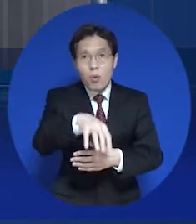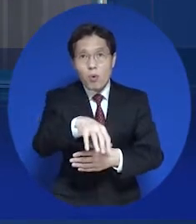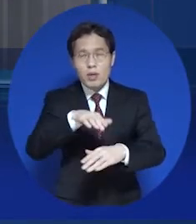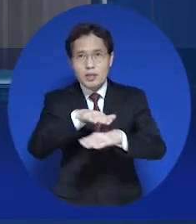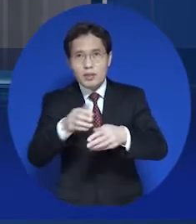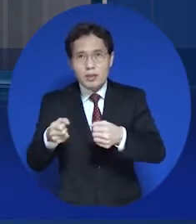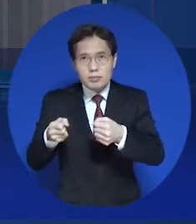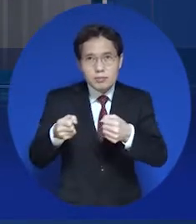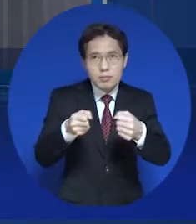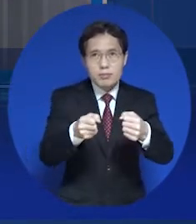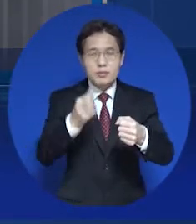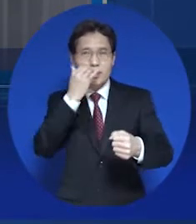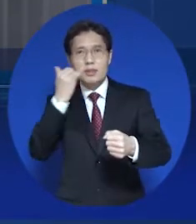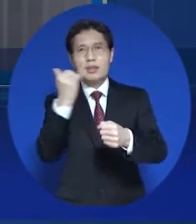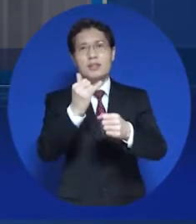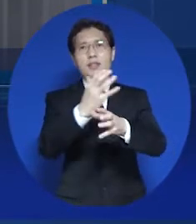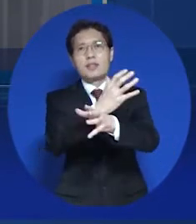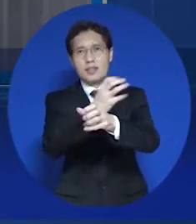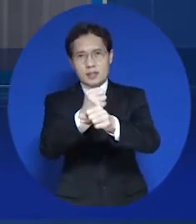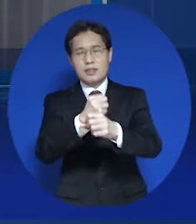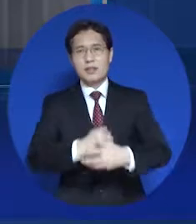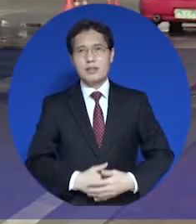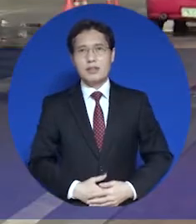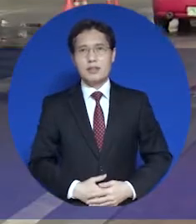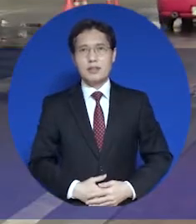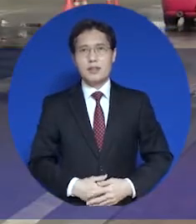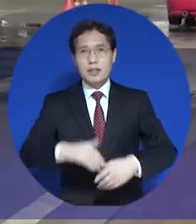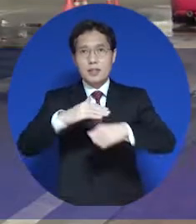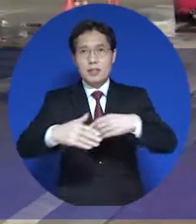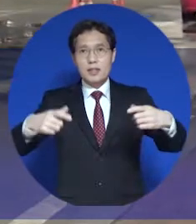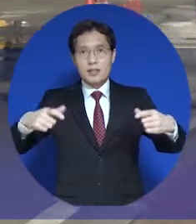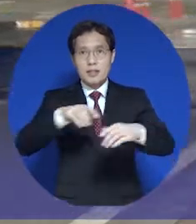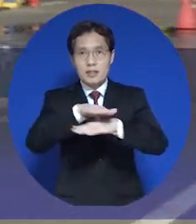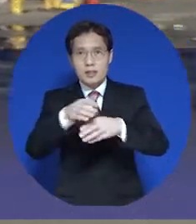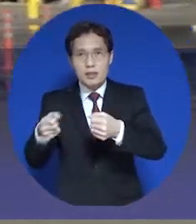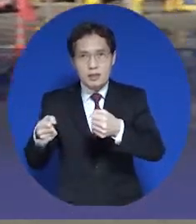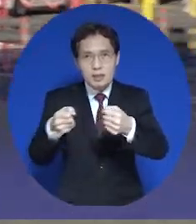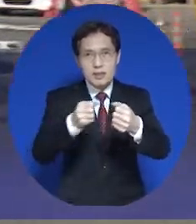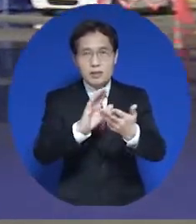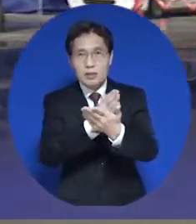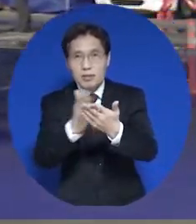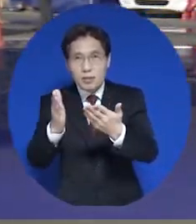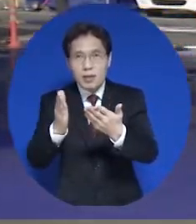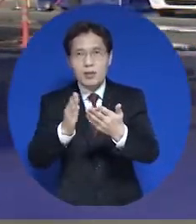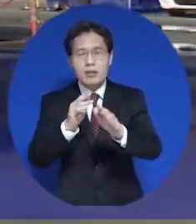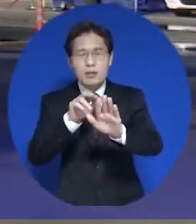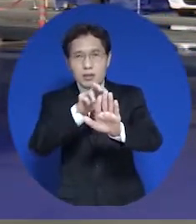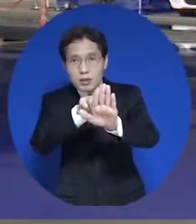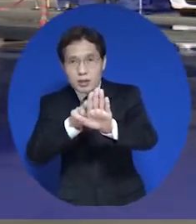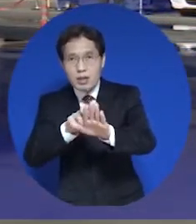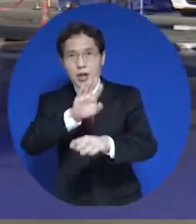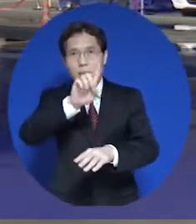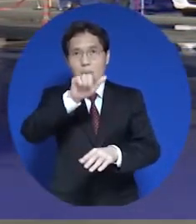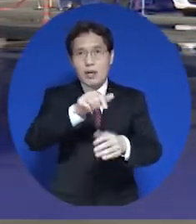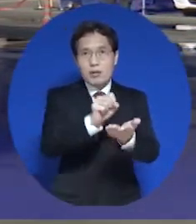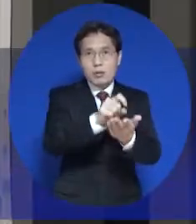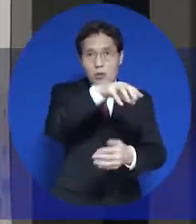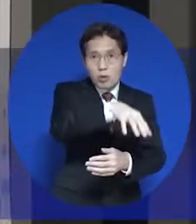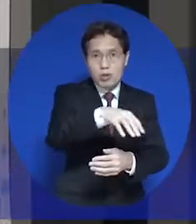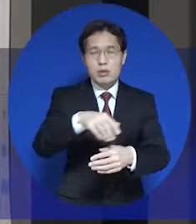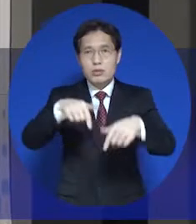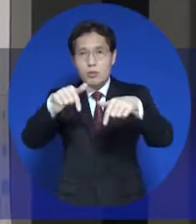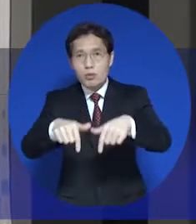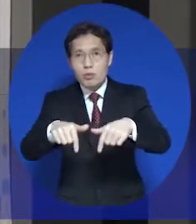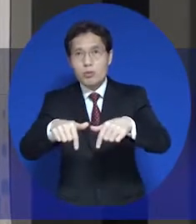예약제로 운영합니다 대구지역 드라이브 스루 성별 진료소 는 박주영 축구장 서구 구민